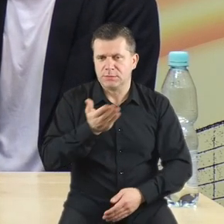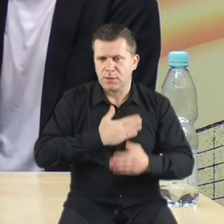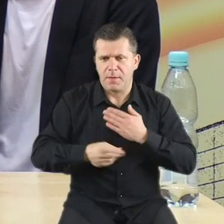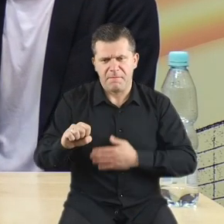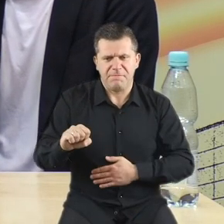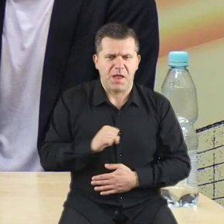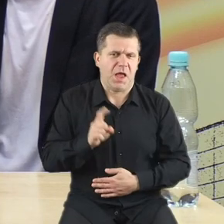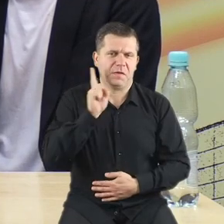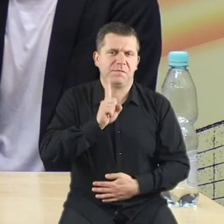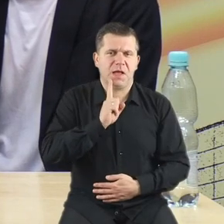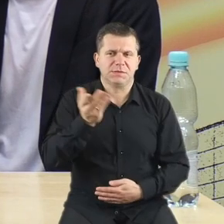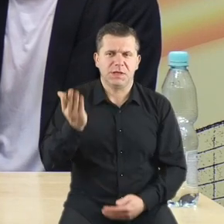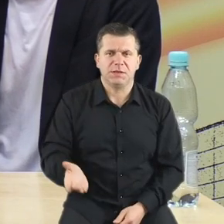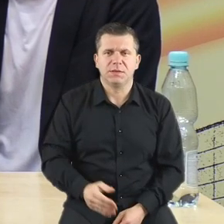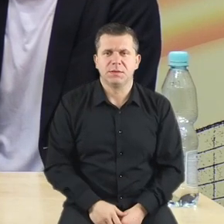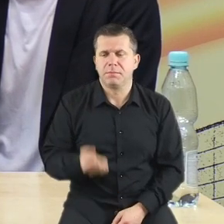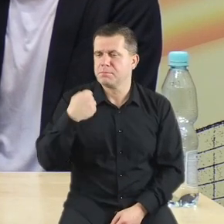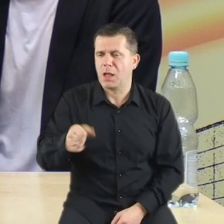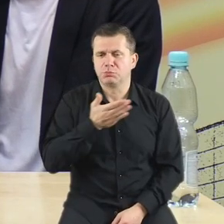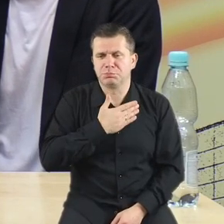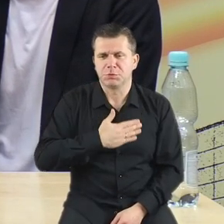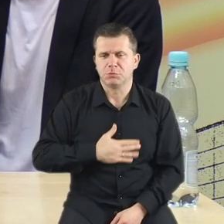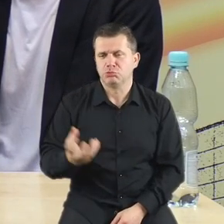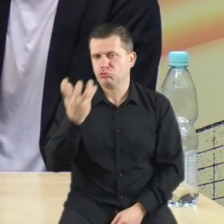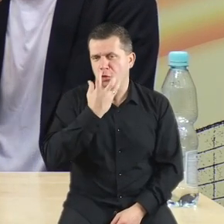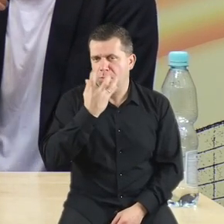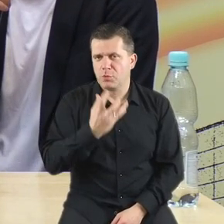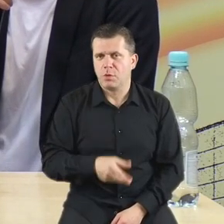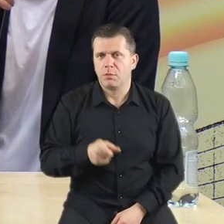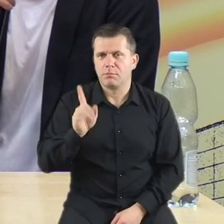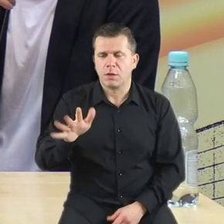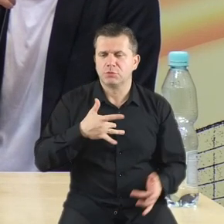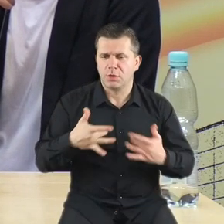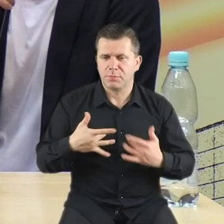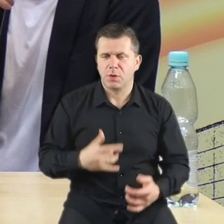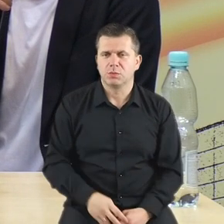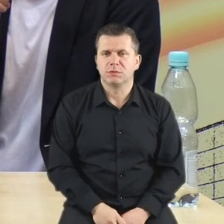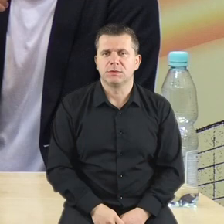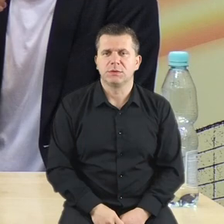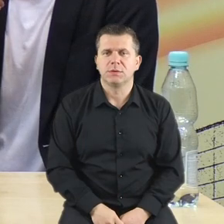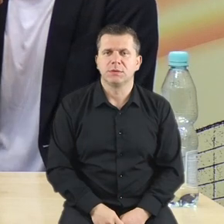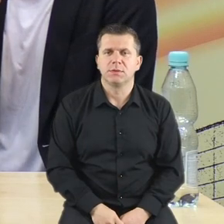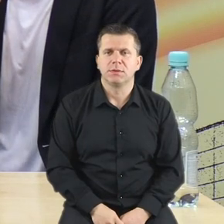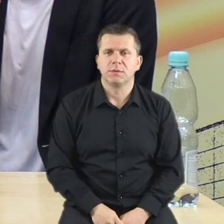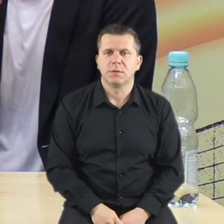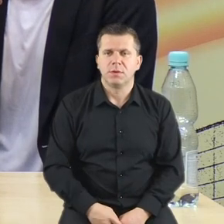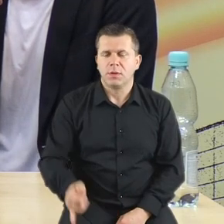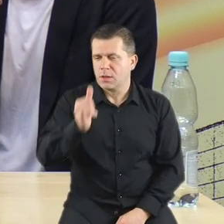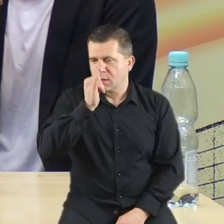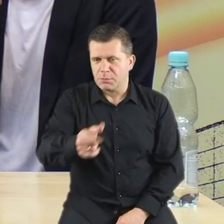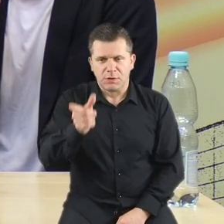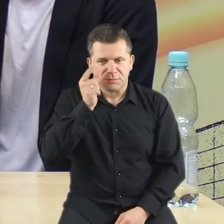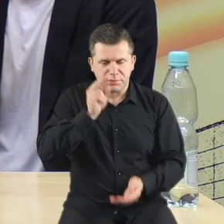taki bardzo sympatyczny, ciepły, no, cierpiący. Mówi, że nie może spać w nocy,